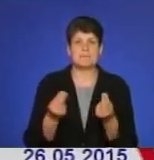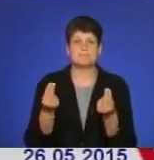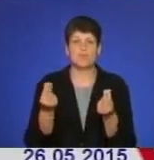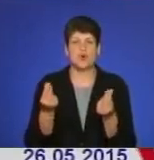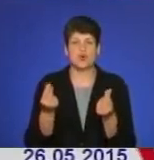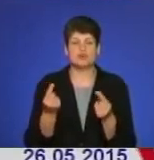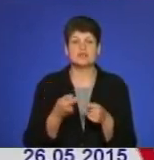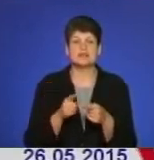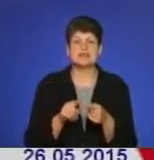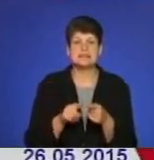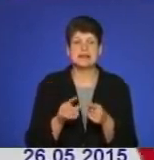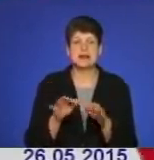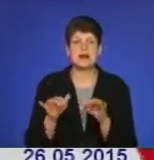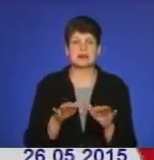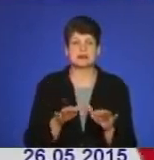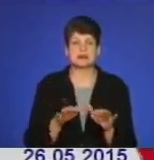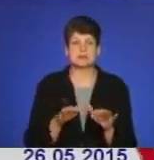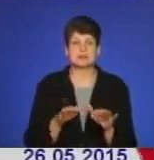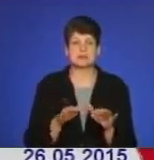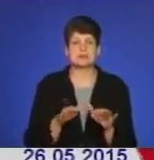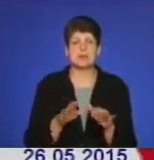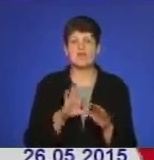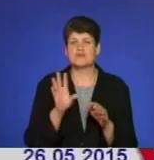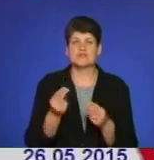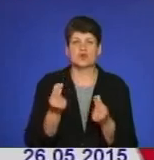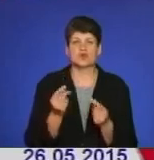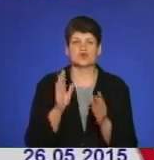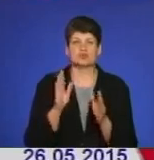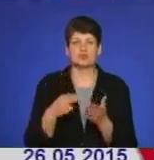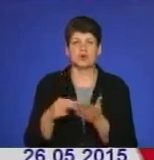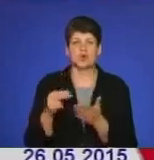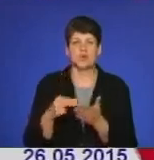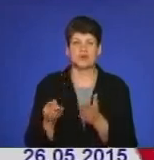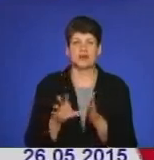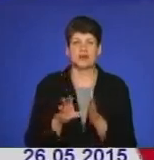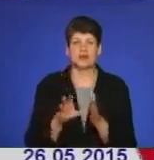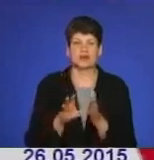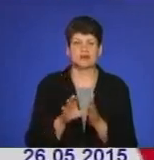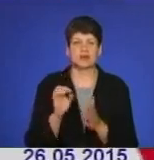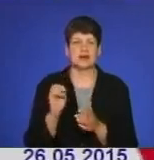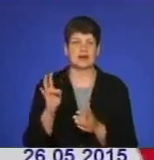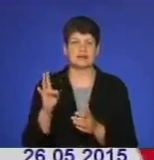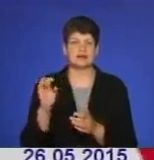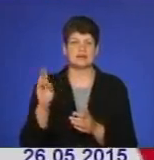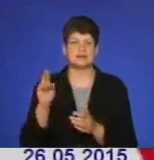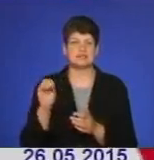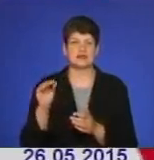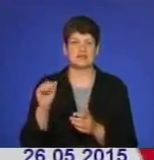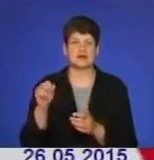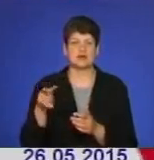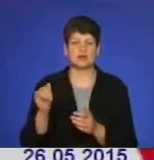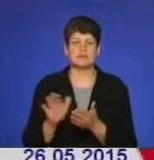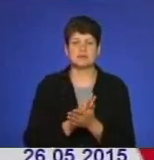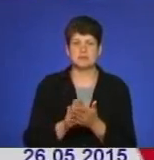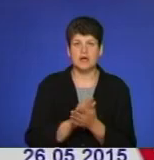гроші, і це така акція. Усі виручені кошти підуть на купівлю електроенцефалографа для безкоштовного обстеження